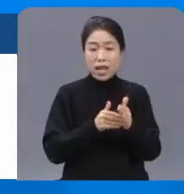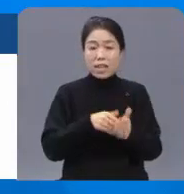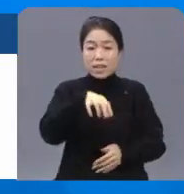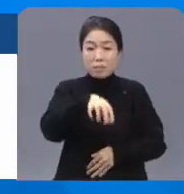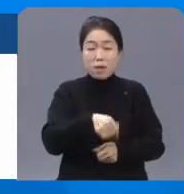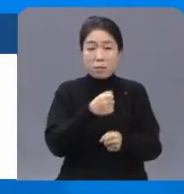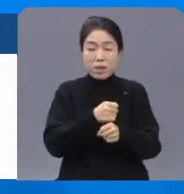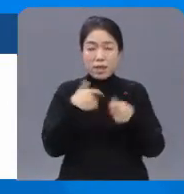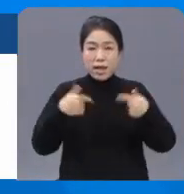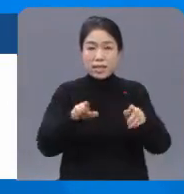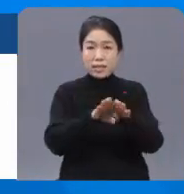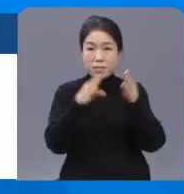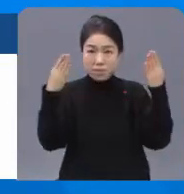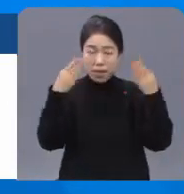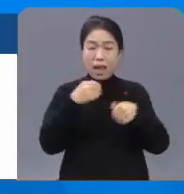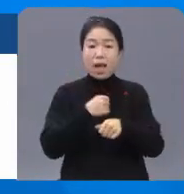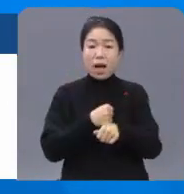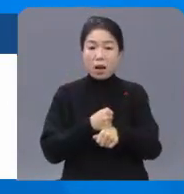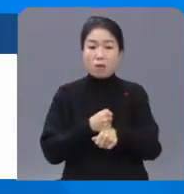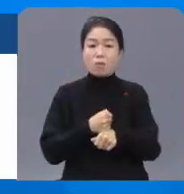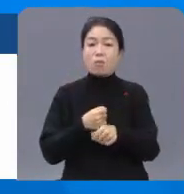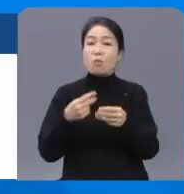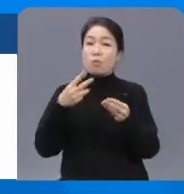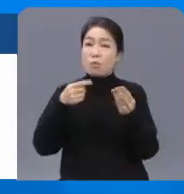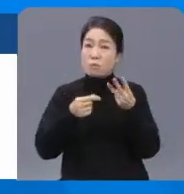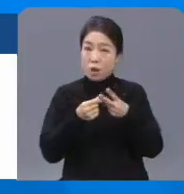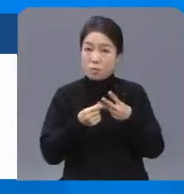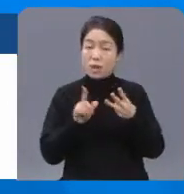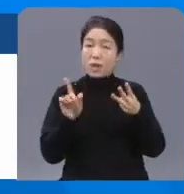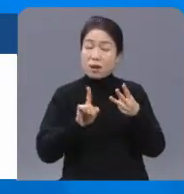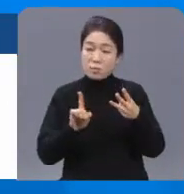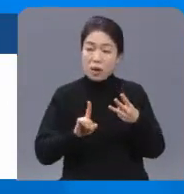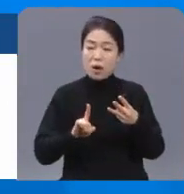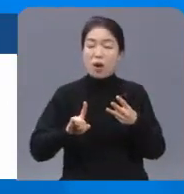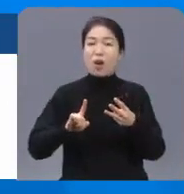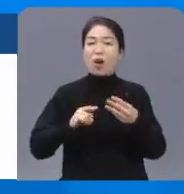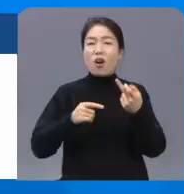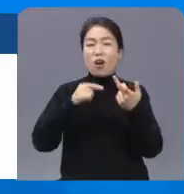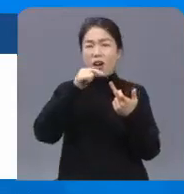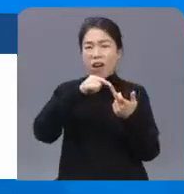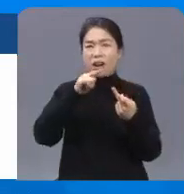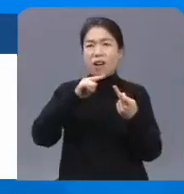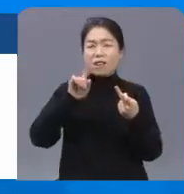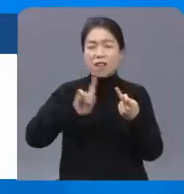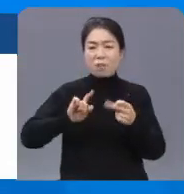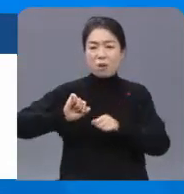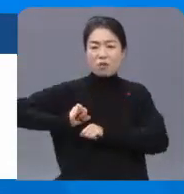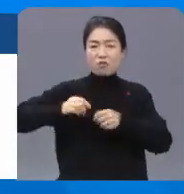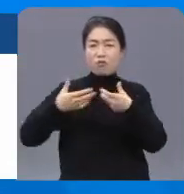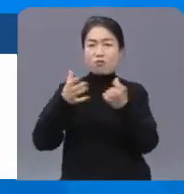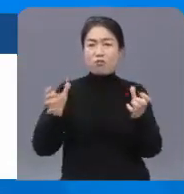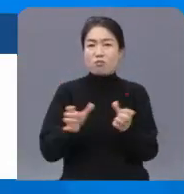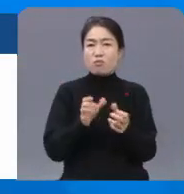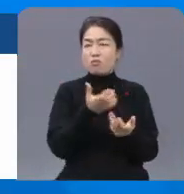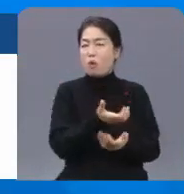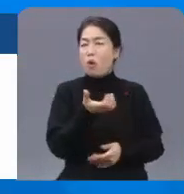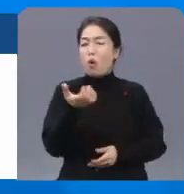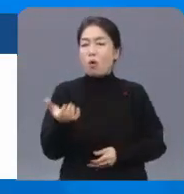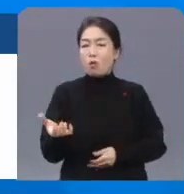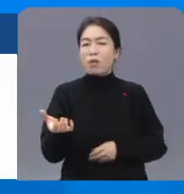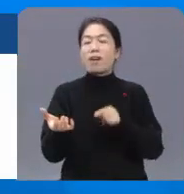댓글을 설치해서 상시 개방을 할 것이고요 3단계로는 전면적으로 정상에 있는